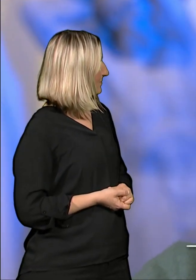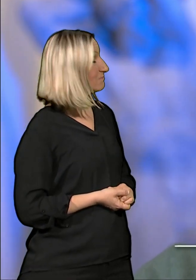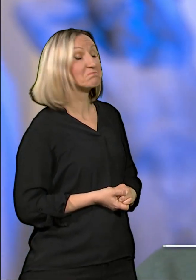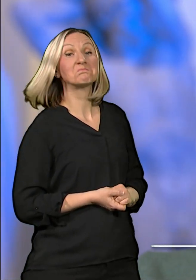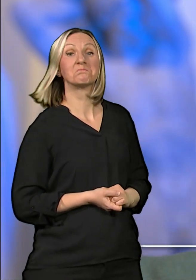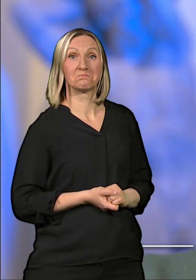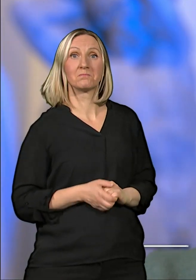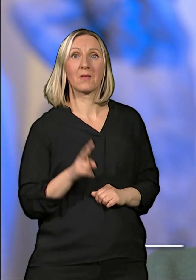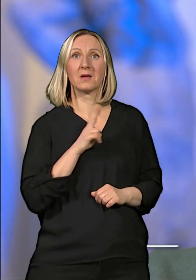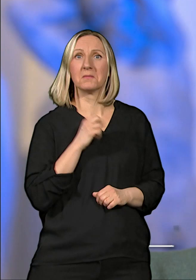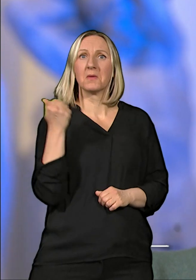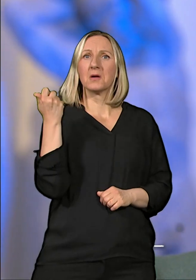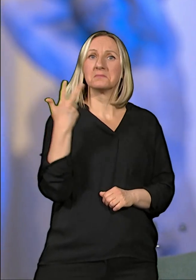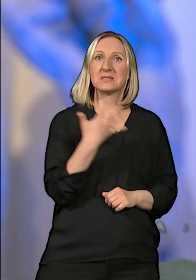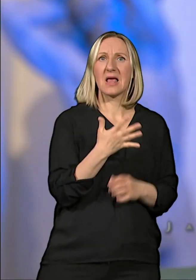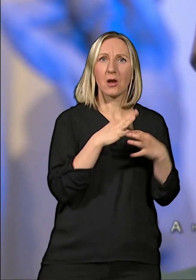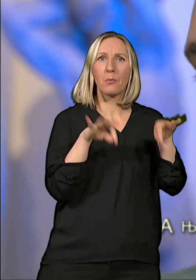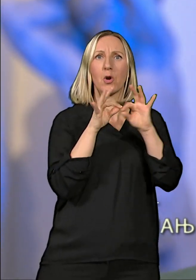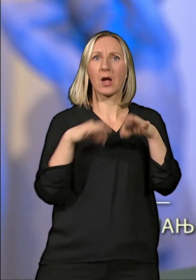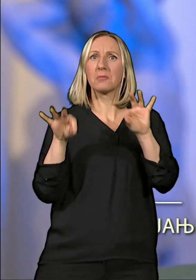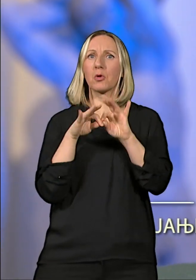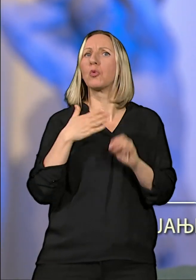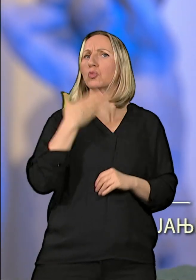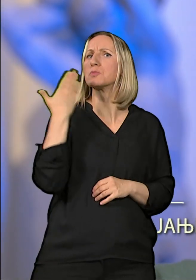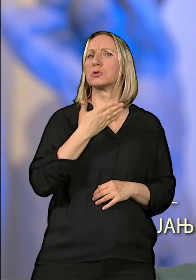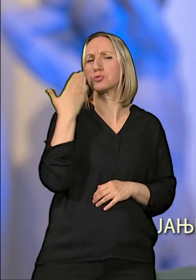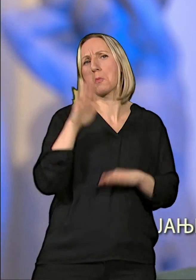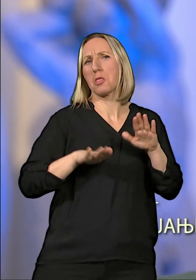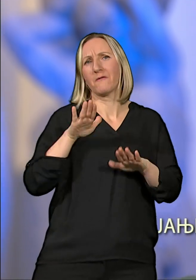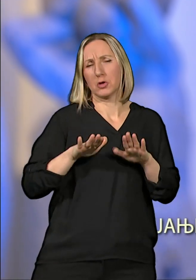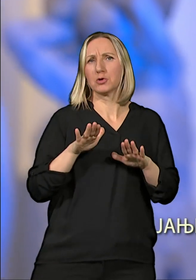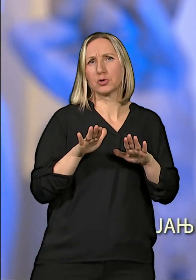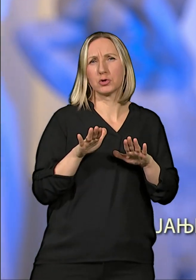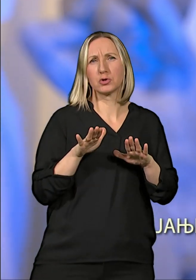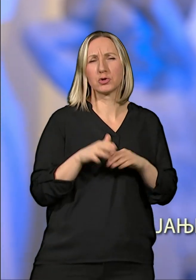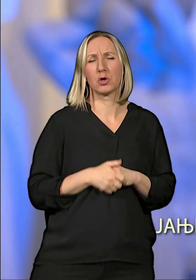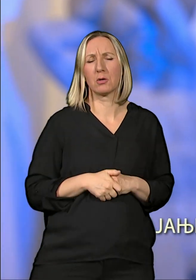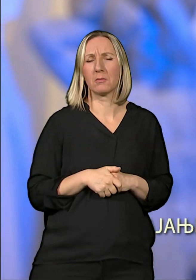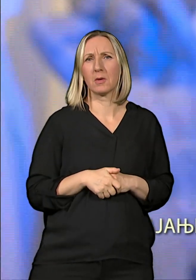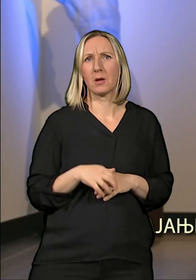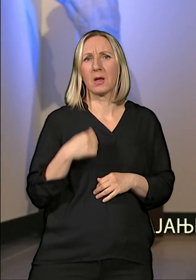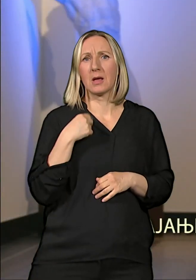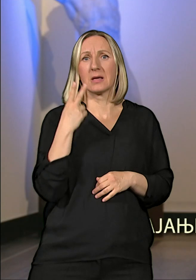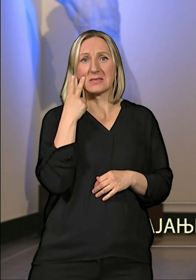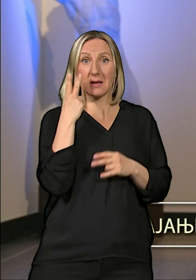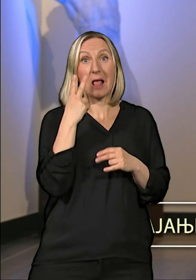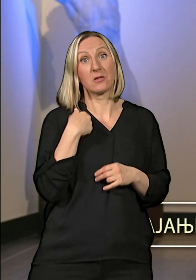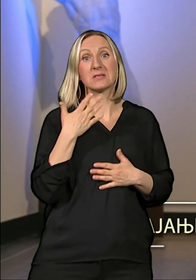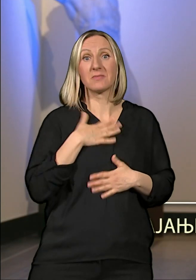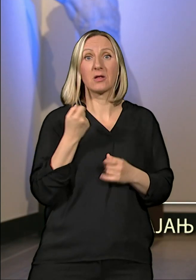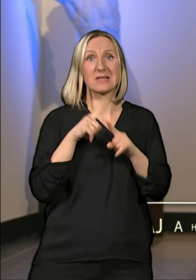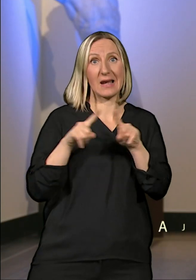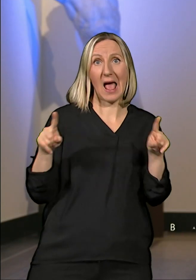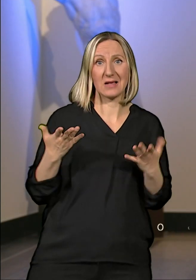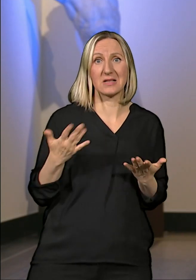onda seriju tih projekata koji su bili uspešni, manje ili više. Ja sam gledao da se oni razlikuju jedan od drugoga, da bi ja mogu